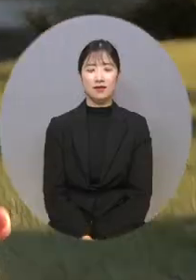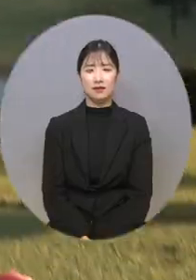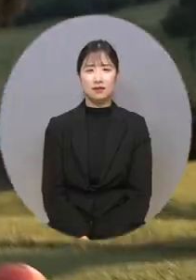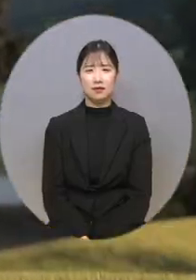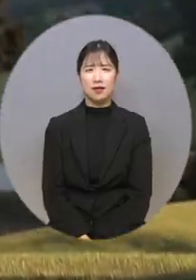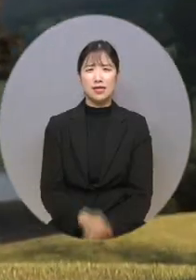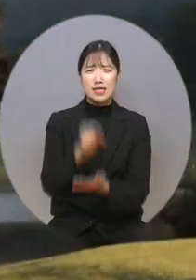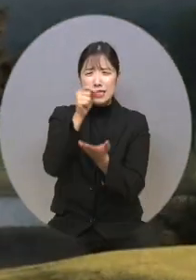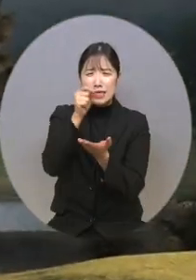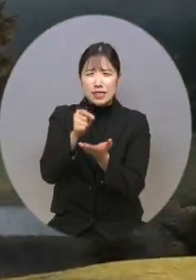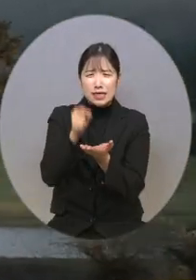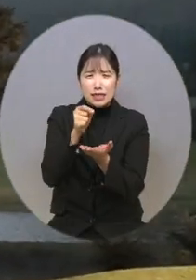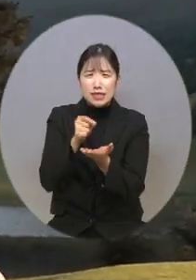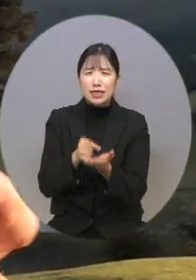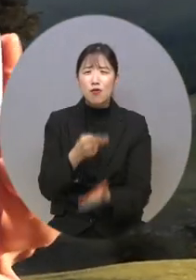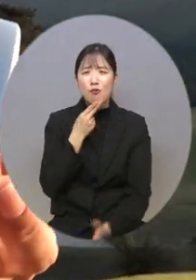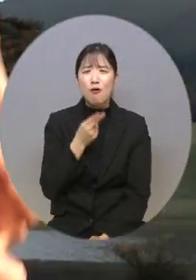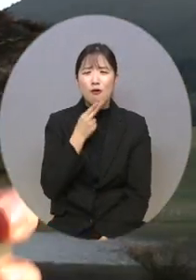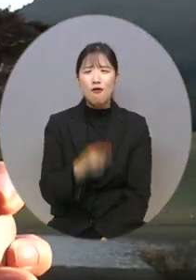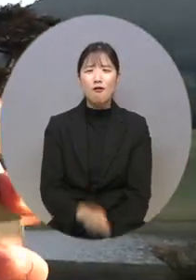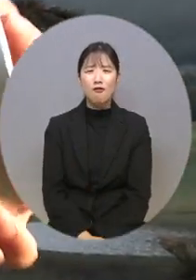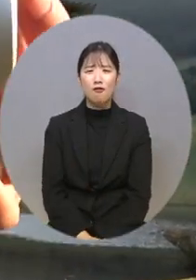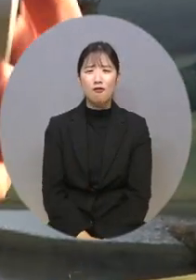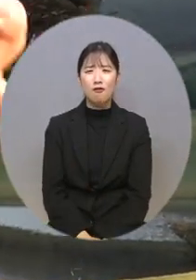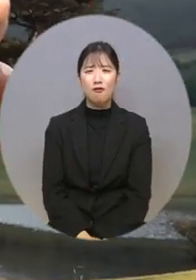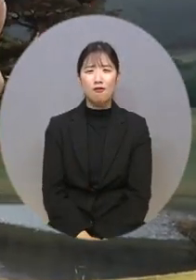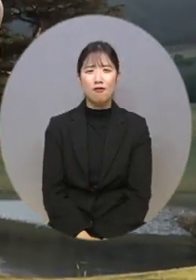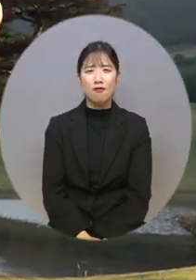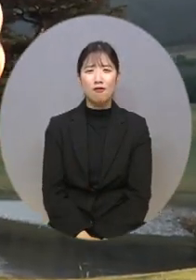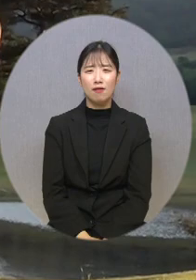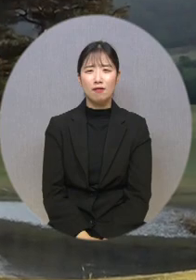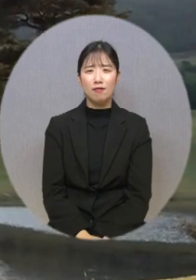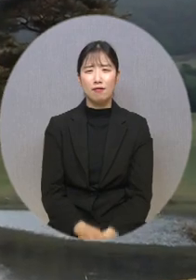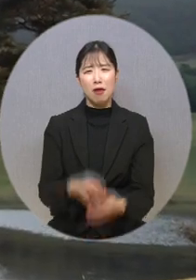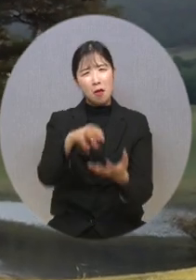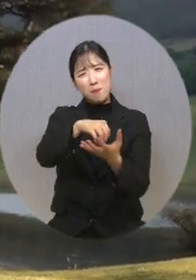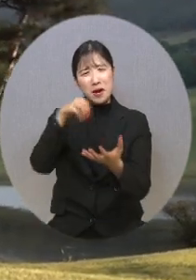이쑤시개 없어. 안